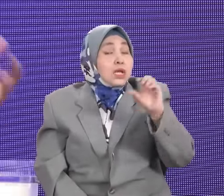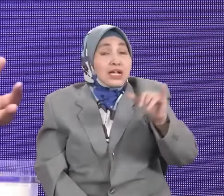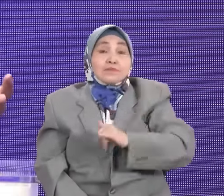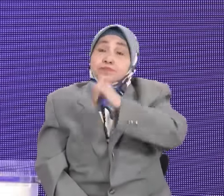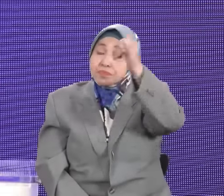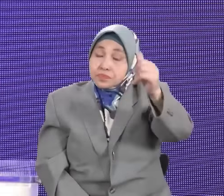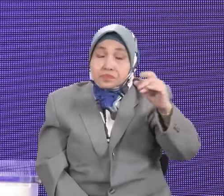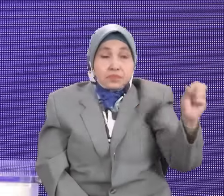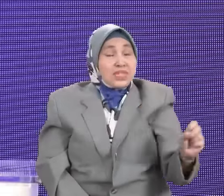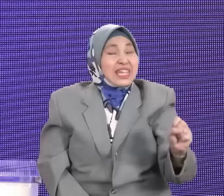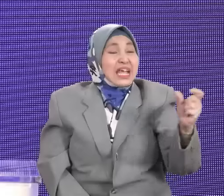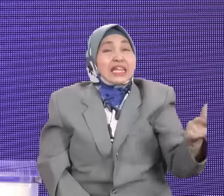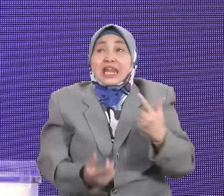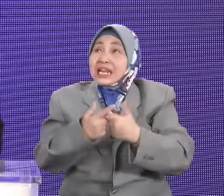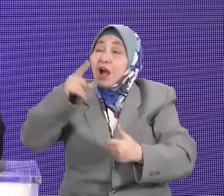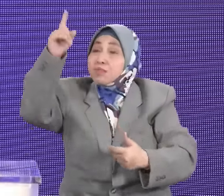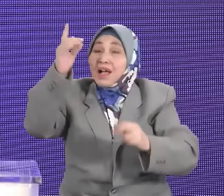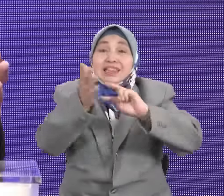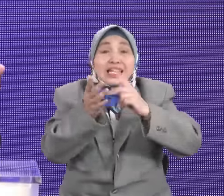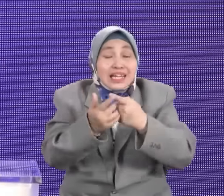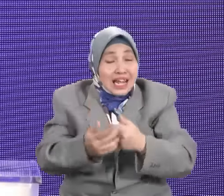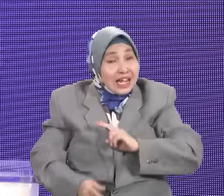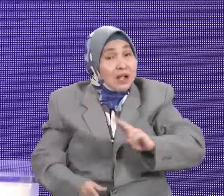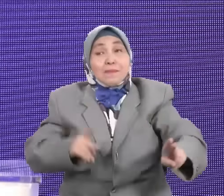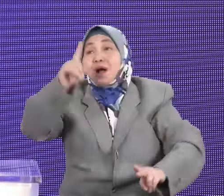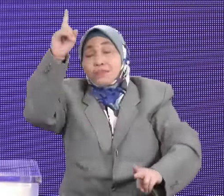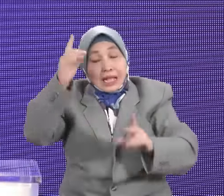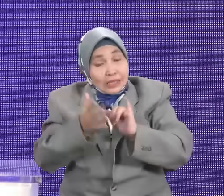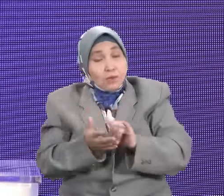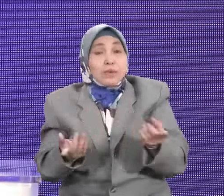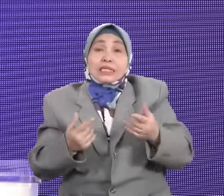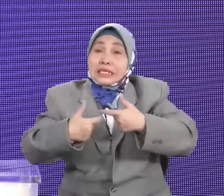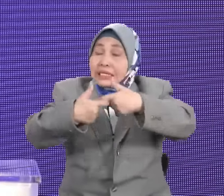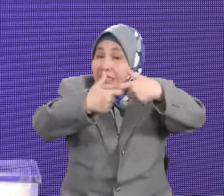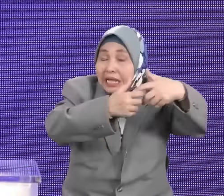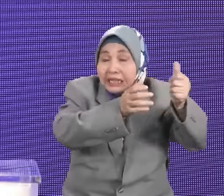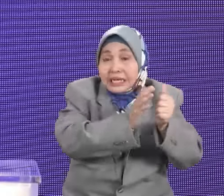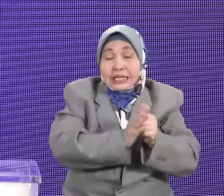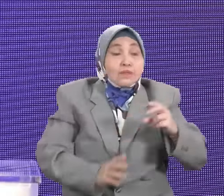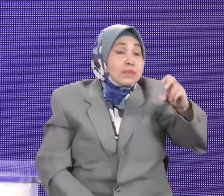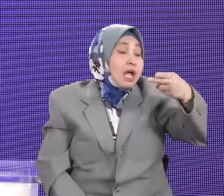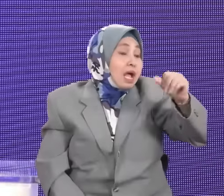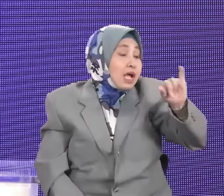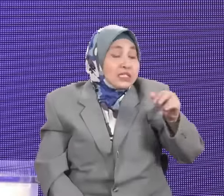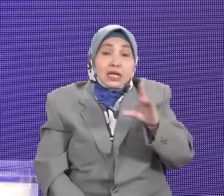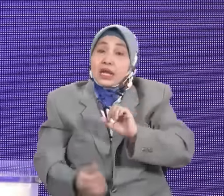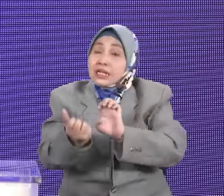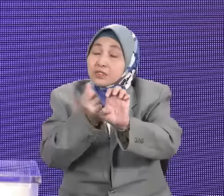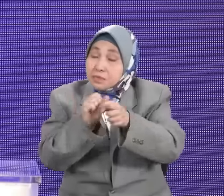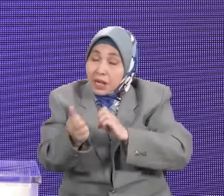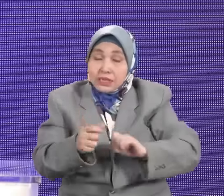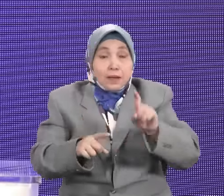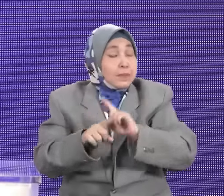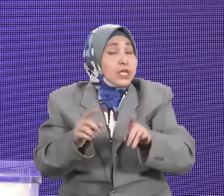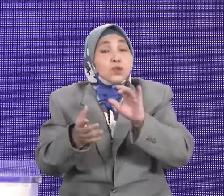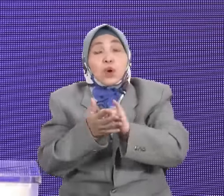ini Syiah daripada Allah jadi walaupun peristiwanya berkaitan dengan nabi Ibrahim hajar Ismail tapi sebenarnya peristiwa itu di bumi tapi